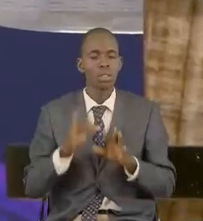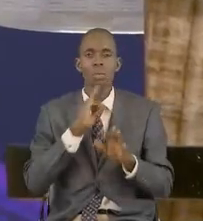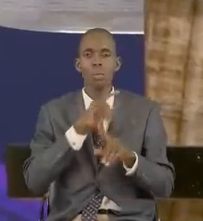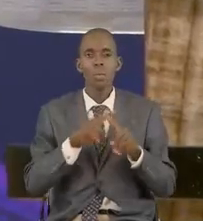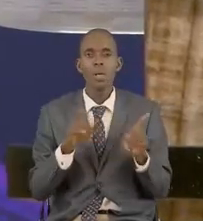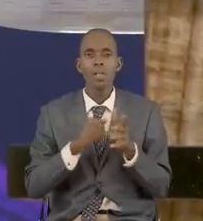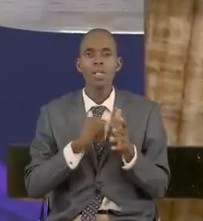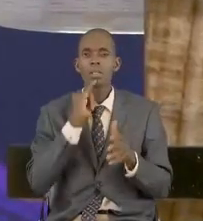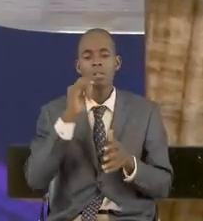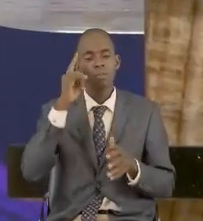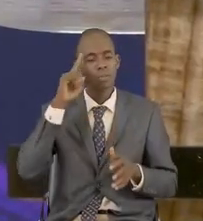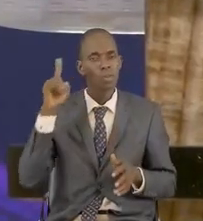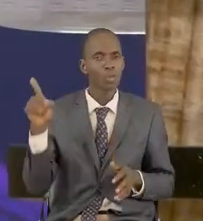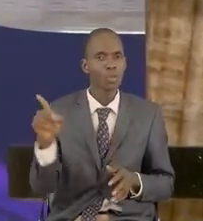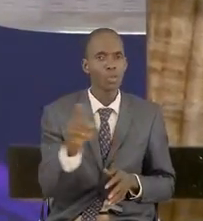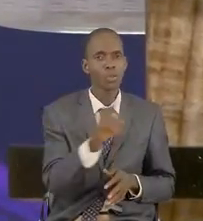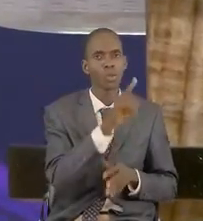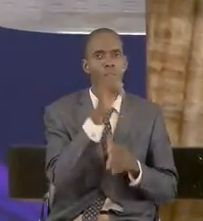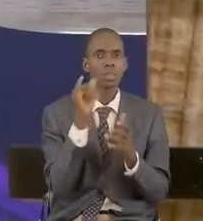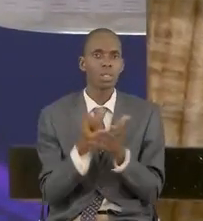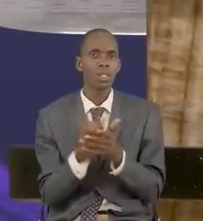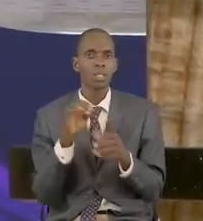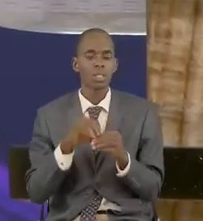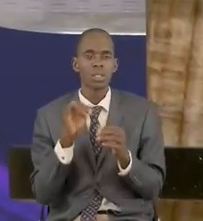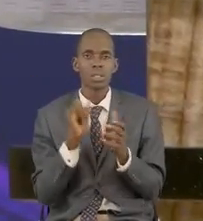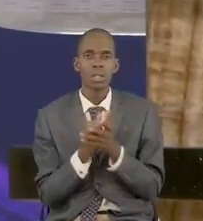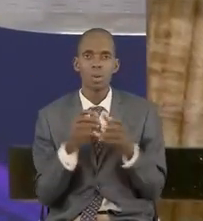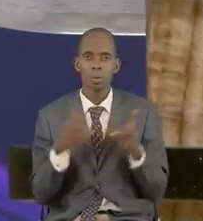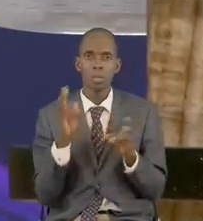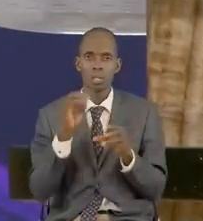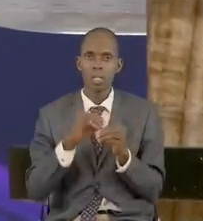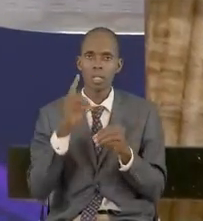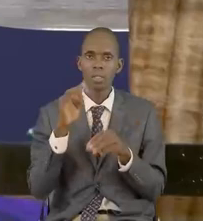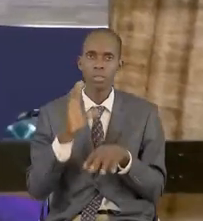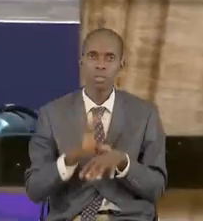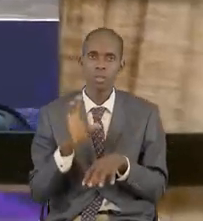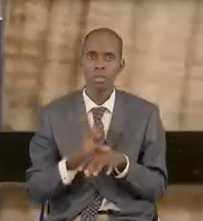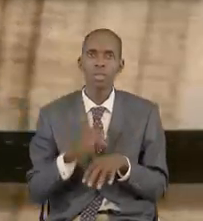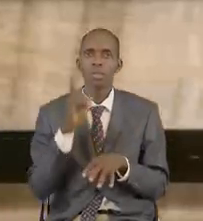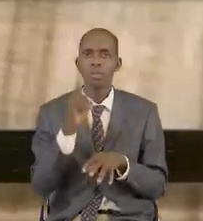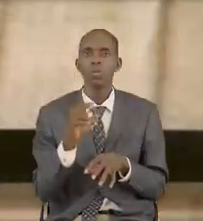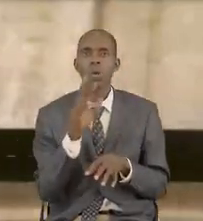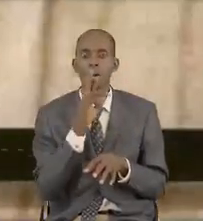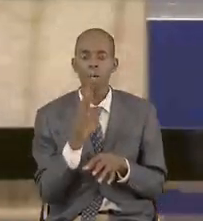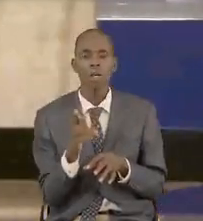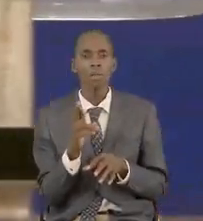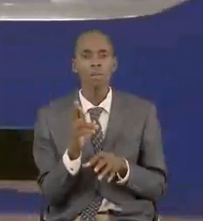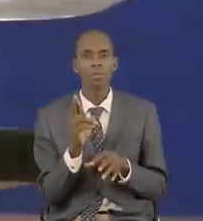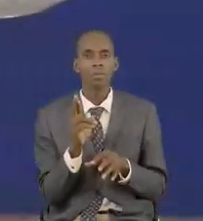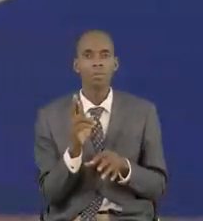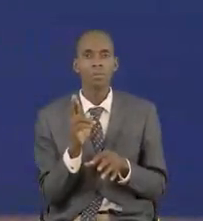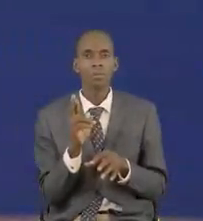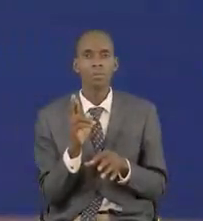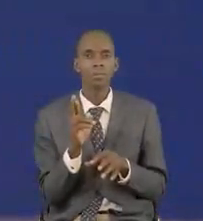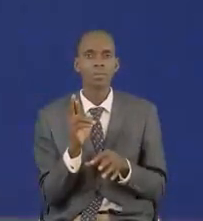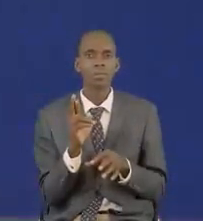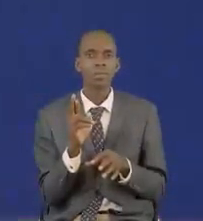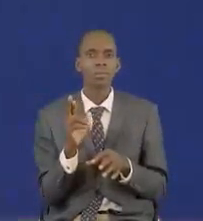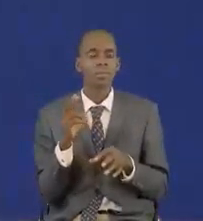pour toi pour vous a commencé à l'église tu soutiens la foi